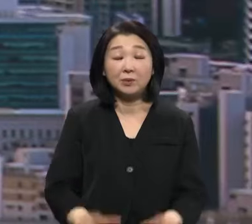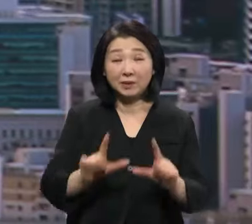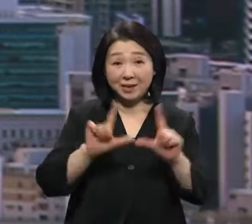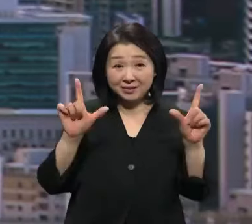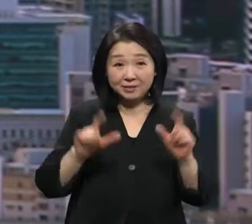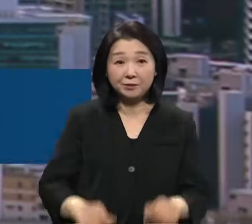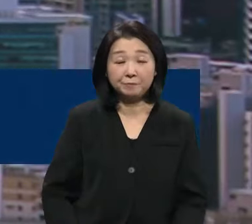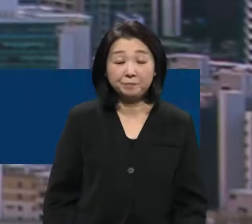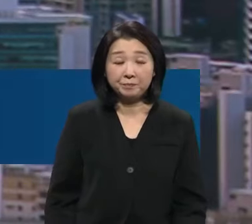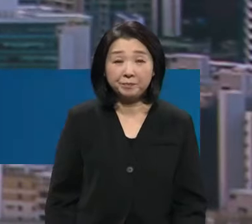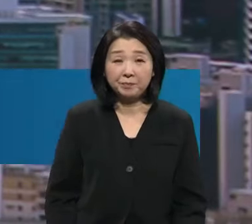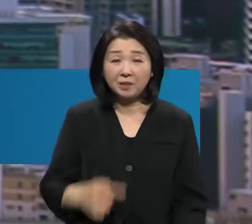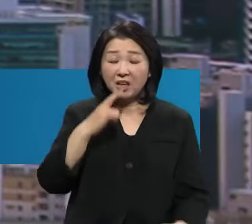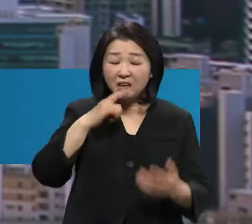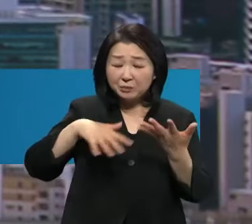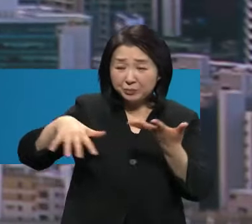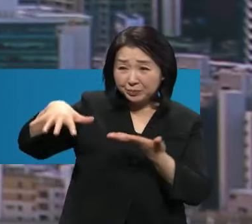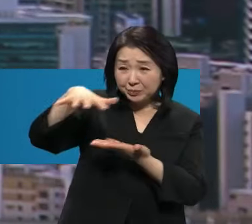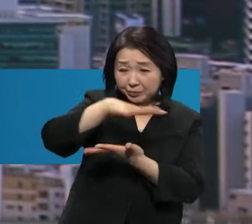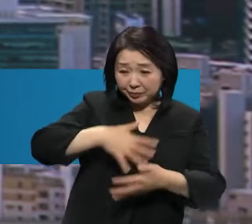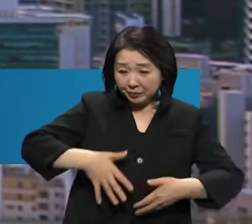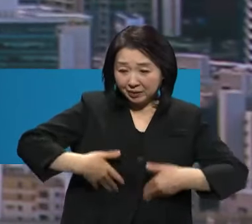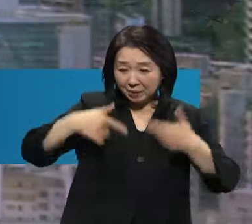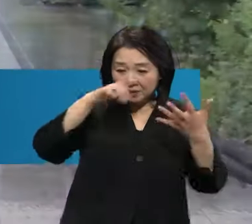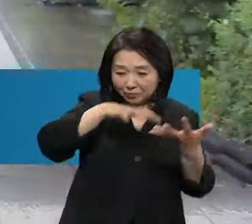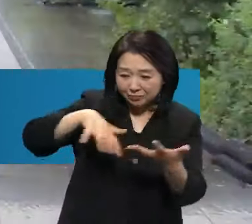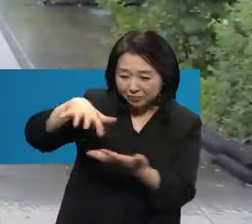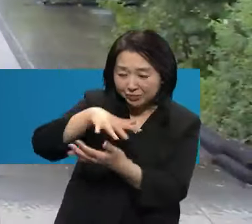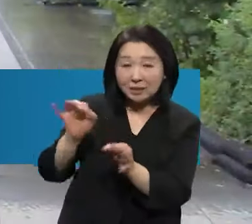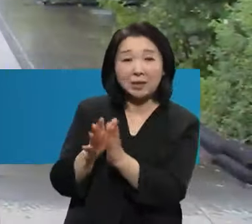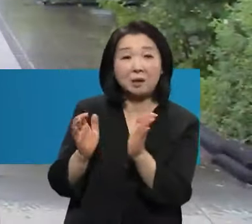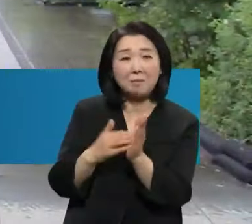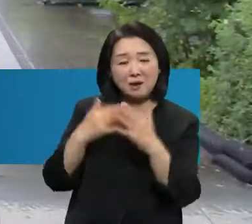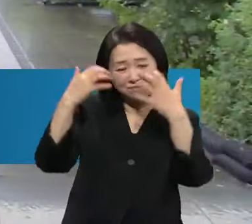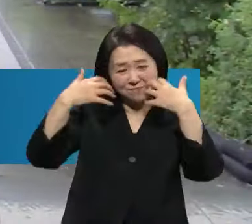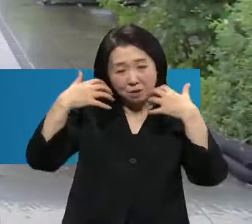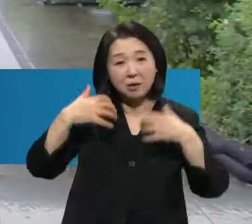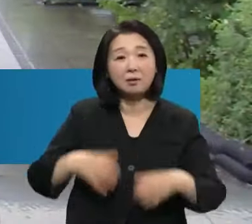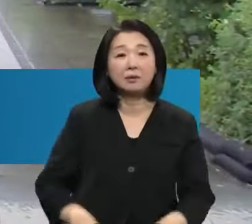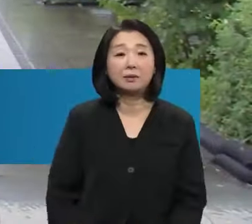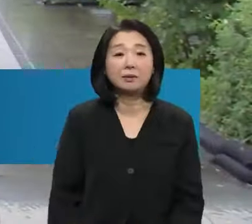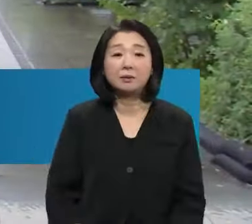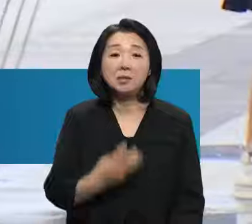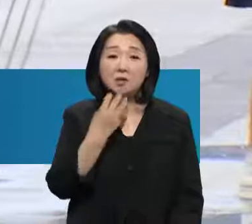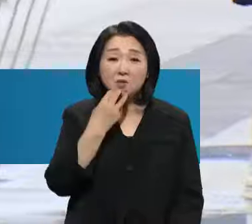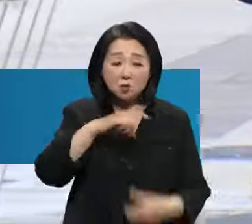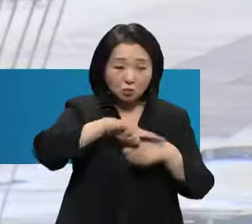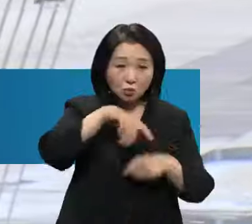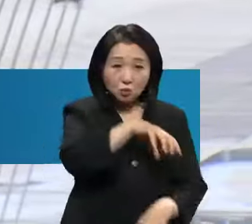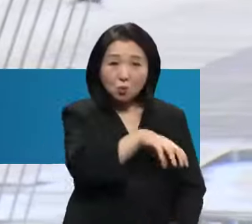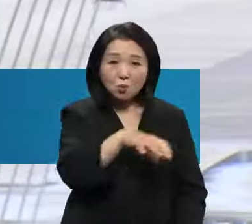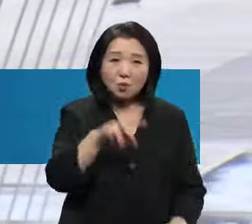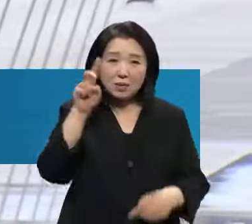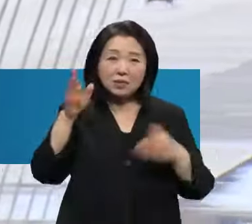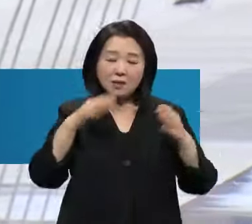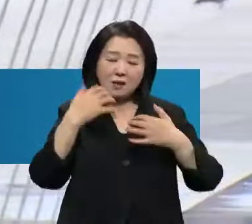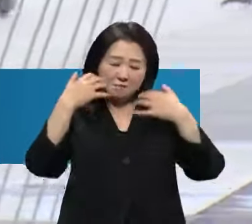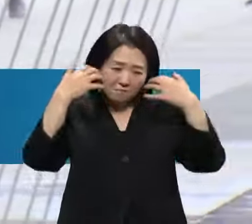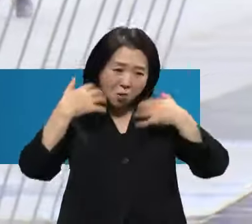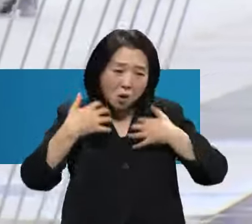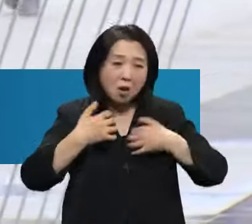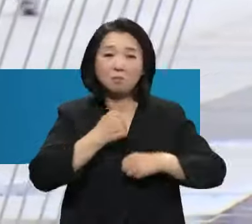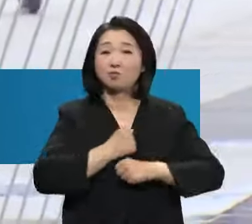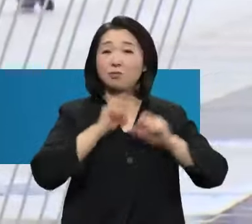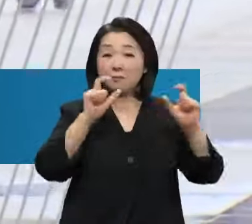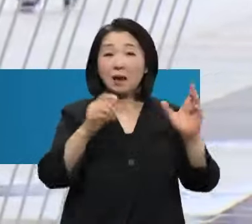날씨입니다. 정체 전선이 남해상으로 물러나면서 다시 무더위가 찾아왔습니다. 서울 등 수도권엔 이틀째 폭염주의보가